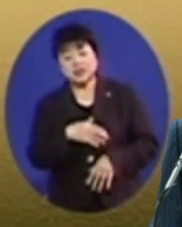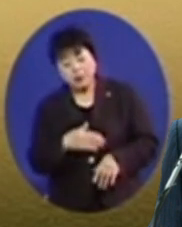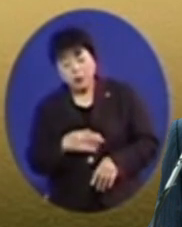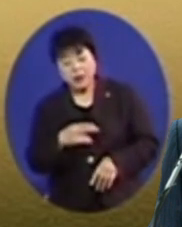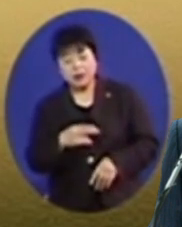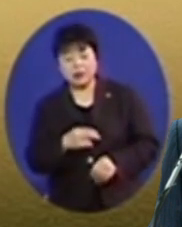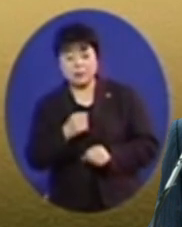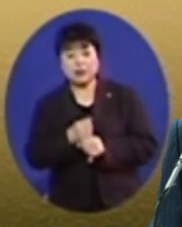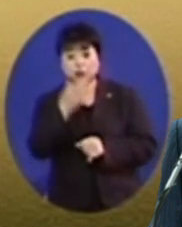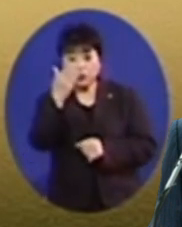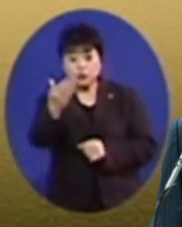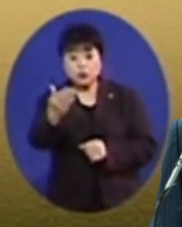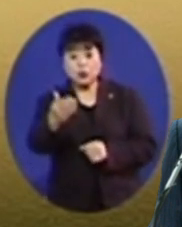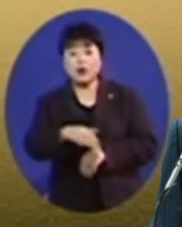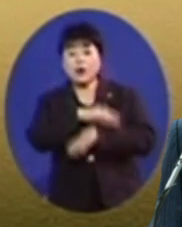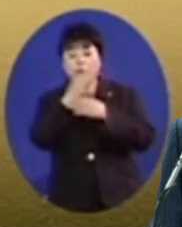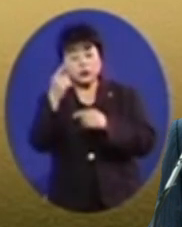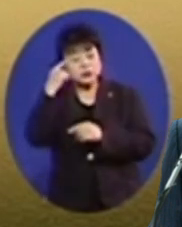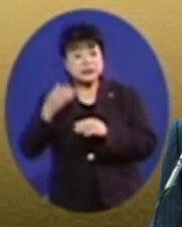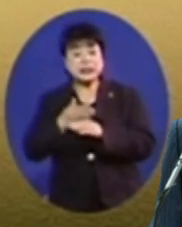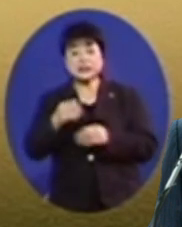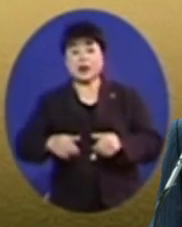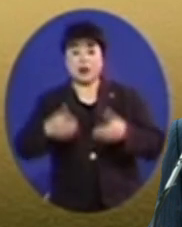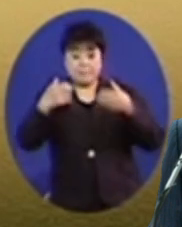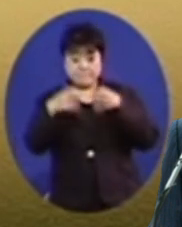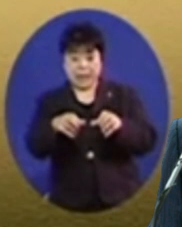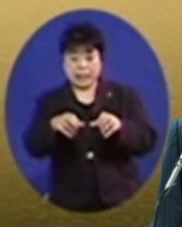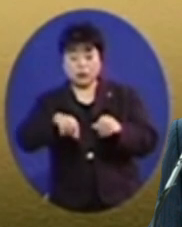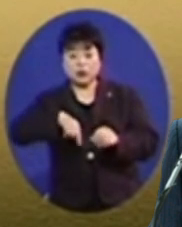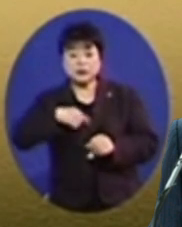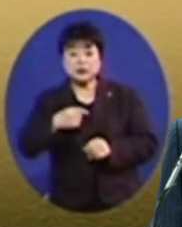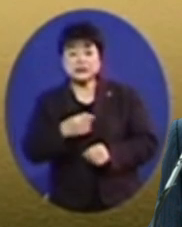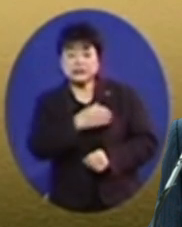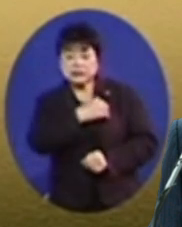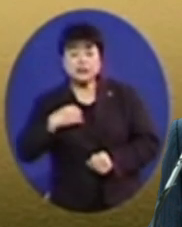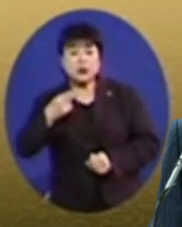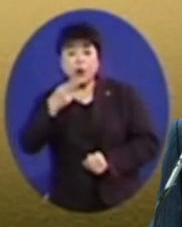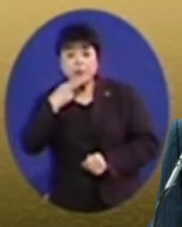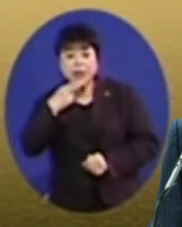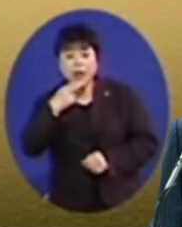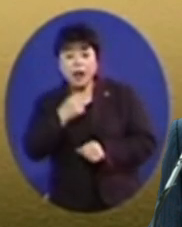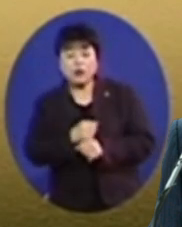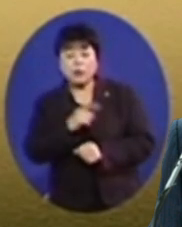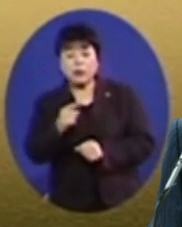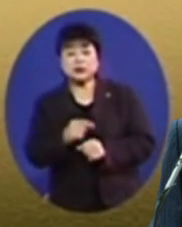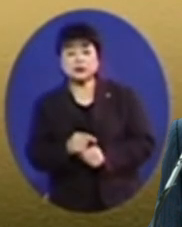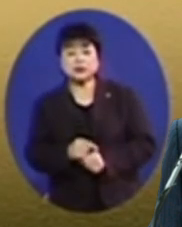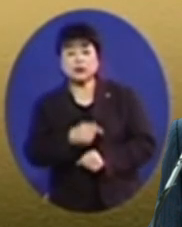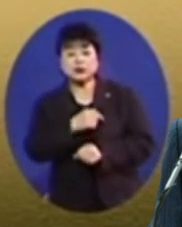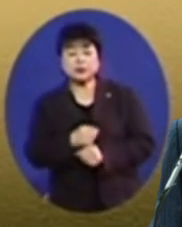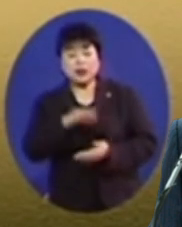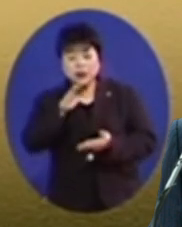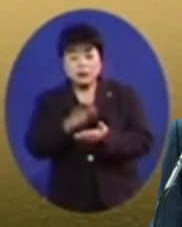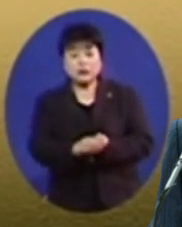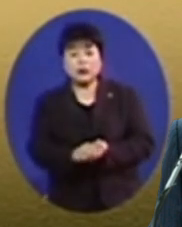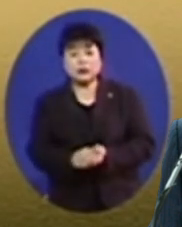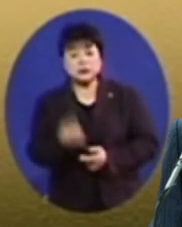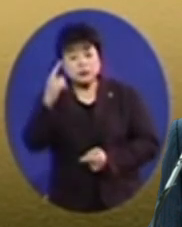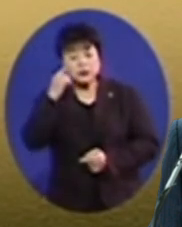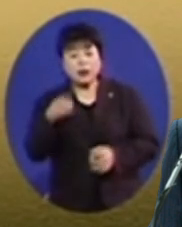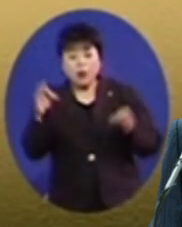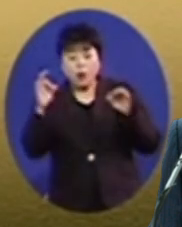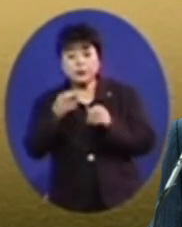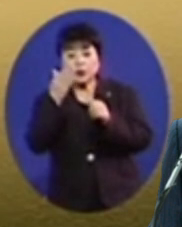만들고 모든 상상을 파괴하며 자신감을 꺾어버리고 무엇인지 하고자 하는 열성과 의욕을